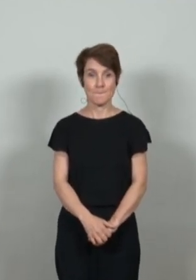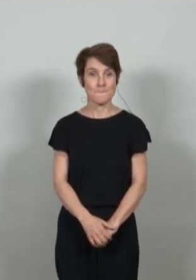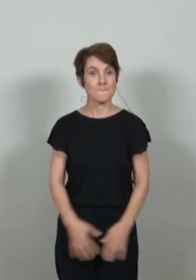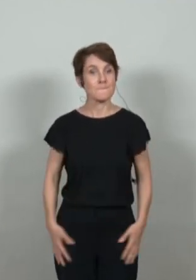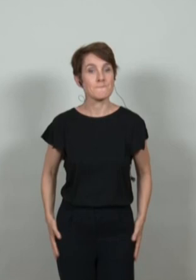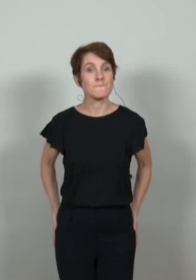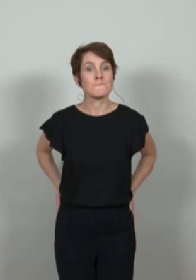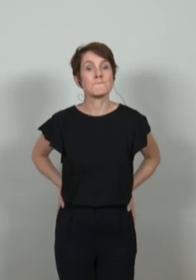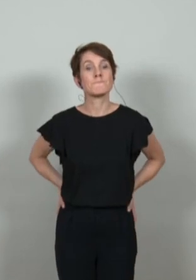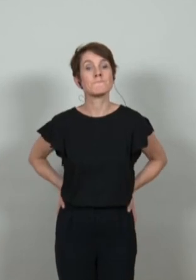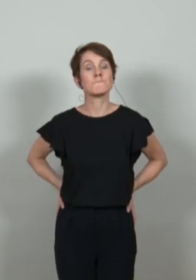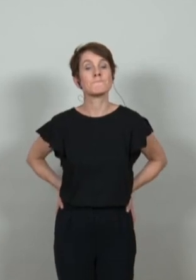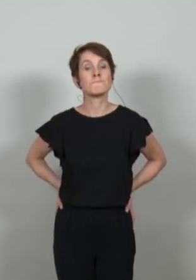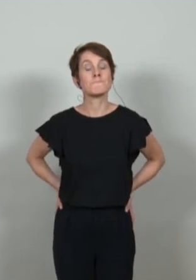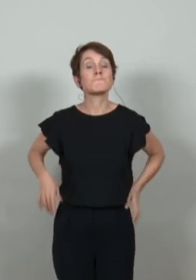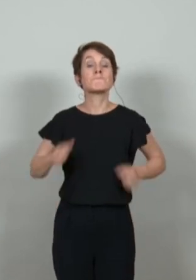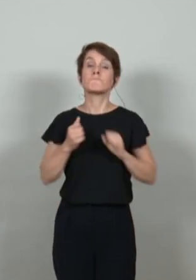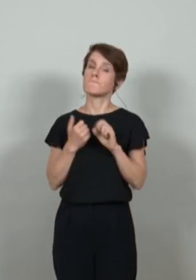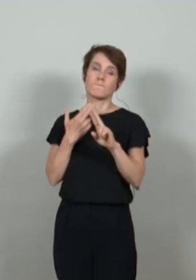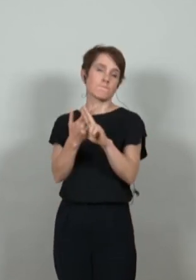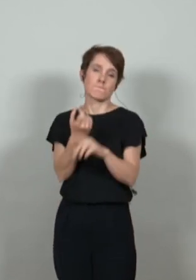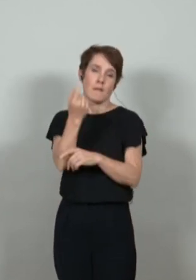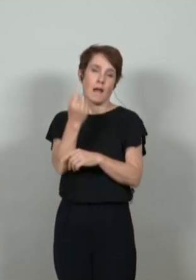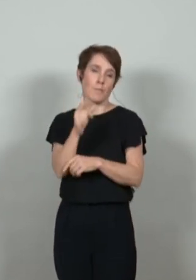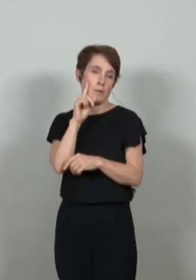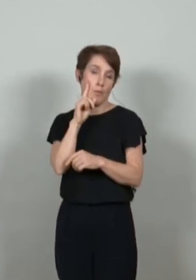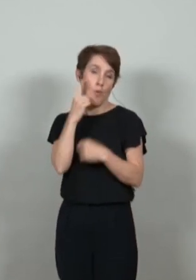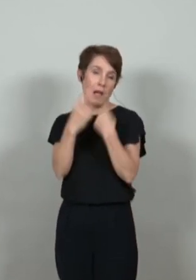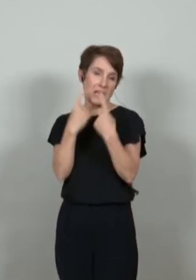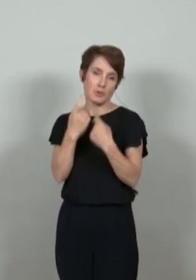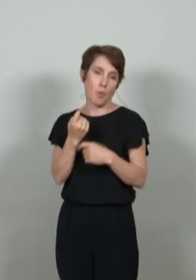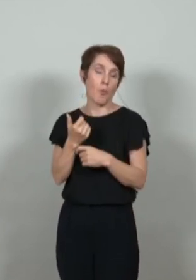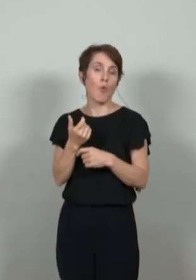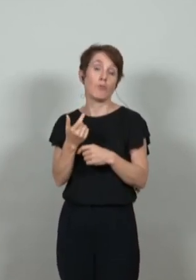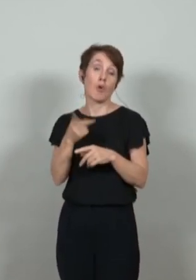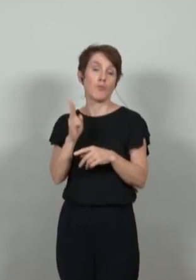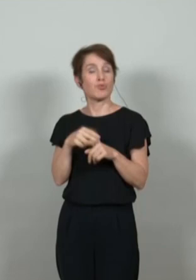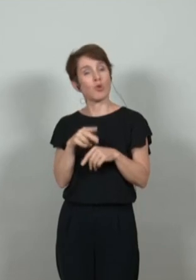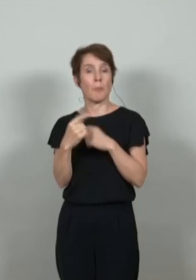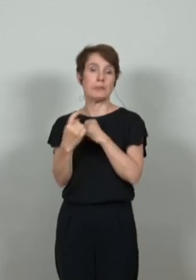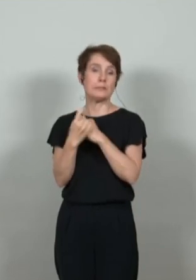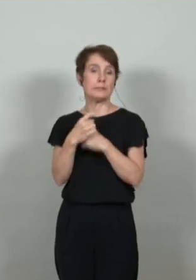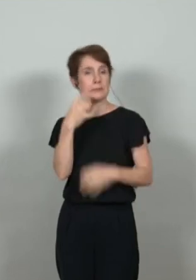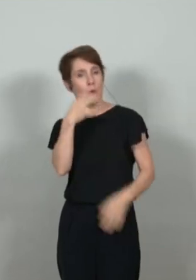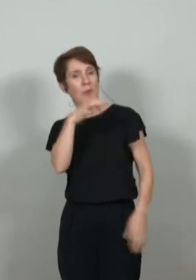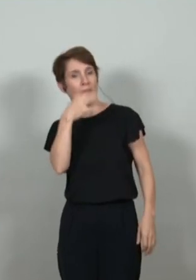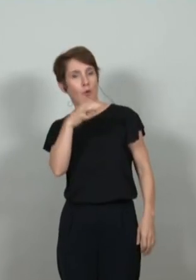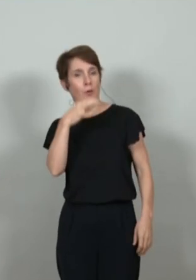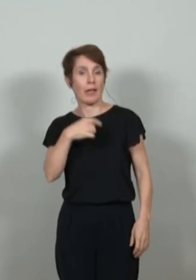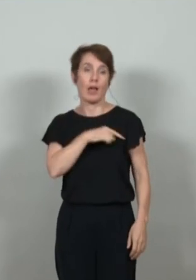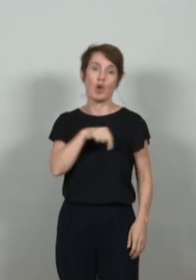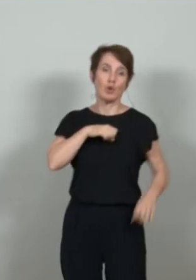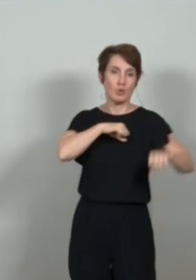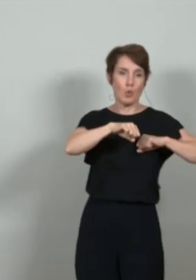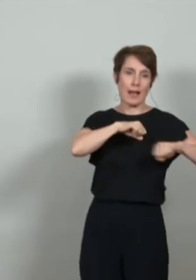je serai rapide parce qu'il y a pas eu beaucoup de questions il y a beaucoup de commentaires alors je sais bien que nous en tant que majorité nous sommes dans l'action et que les oppositions